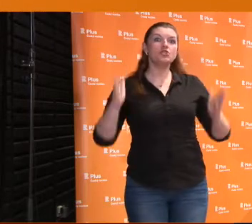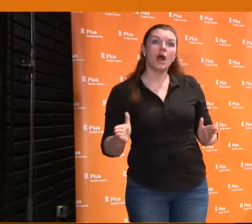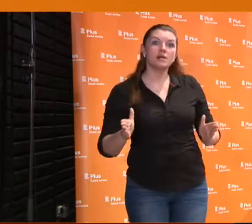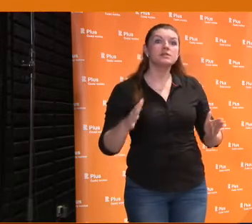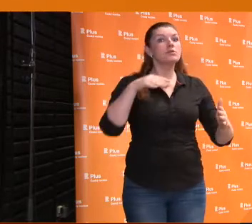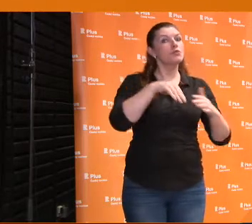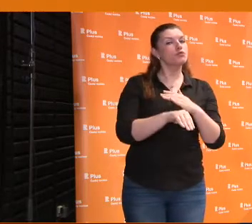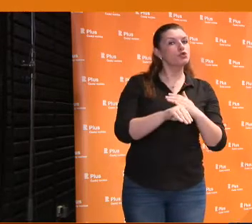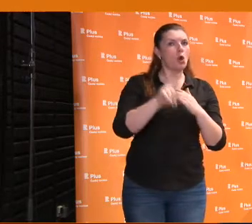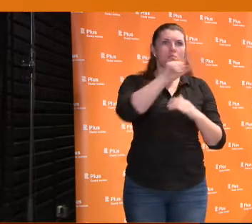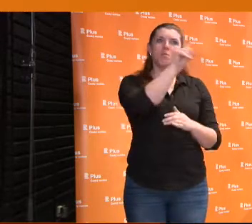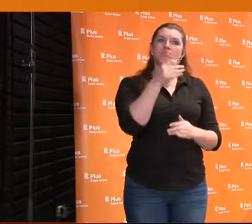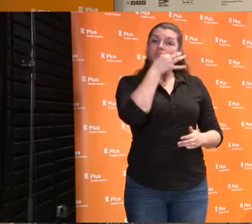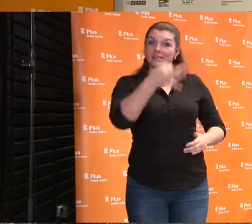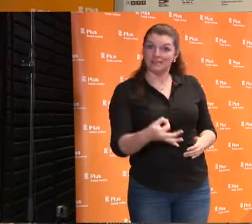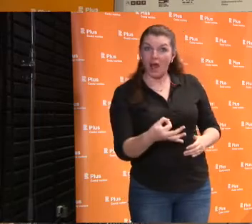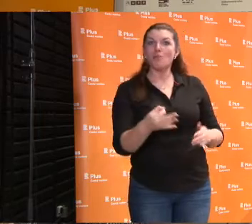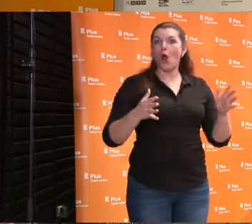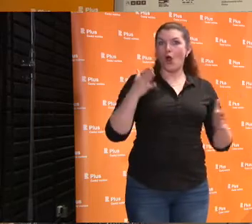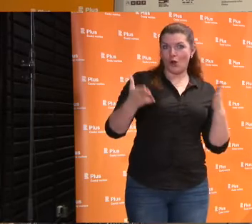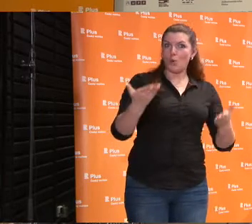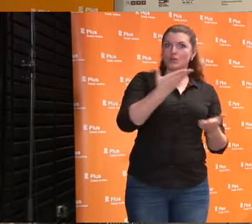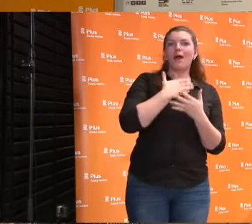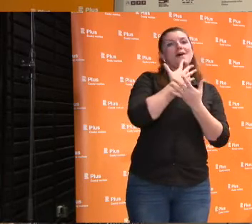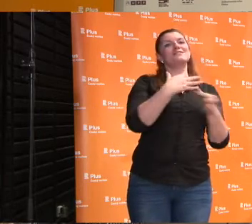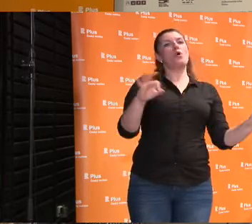roboti od nudné práce?